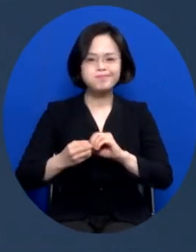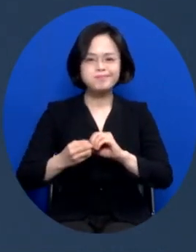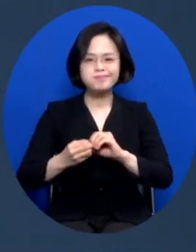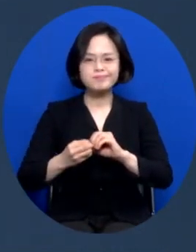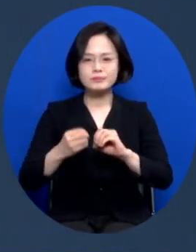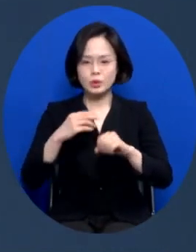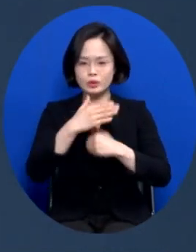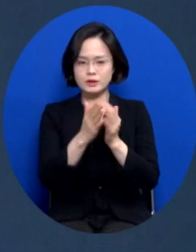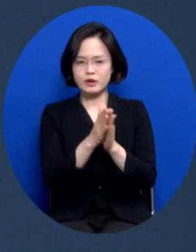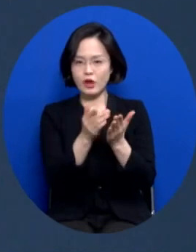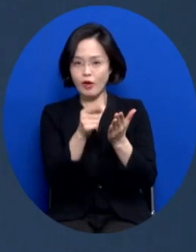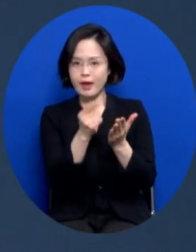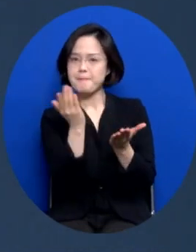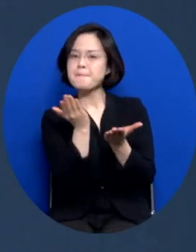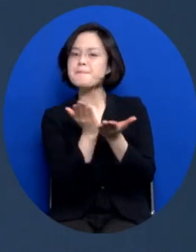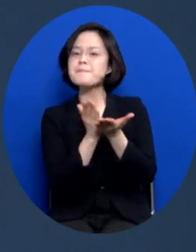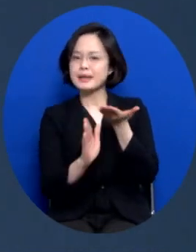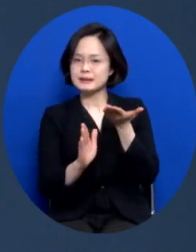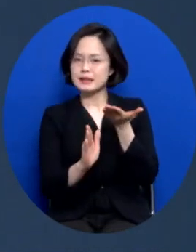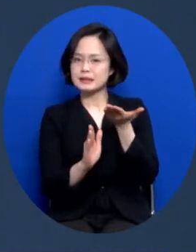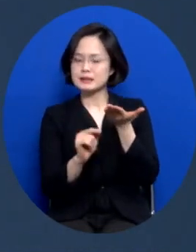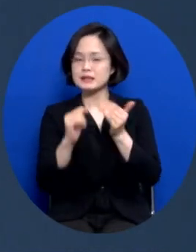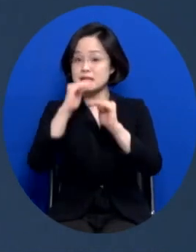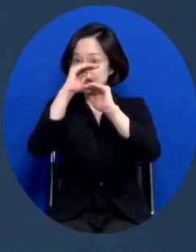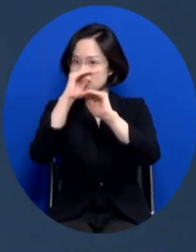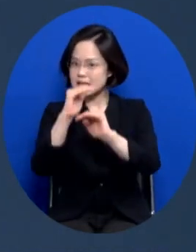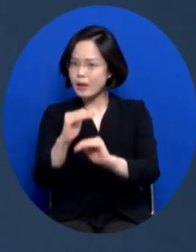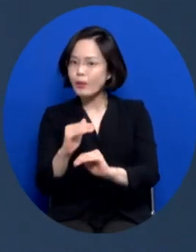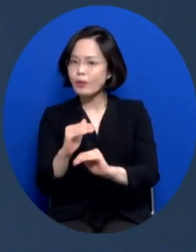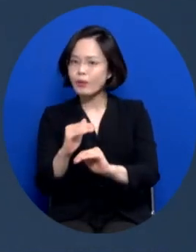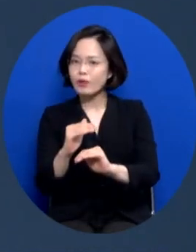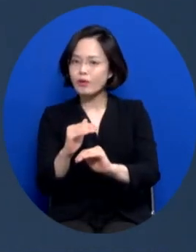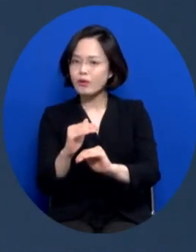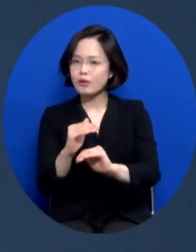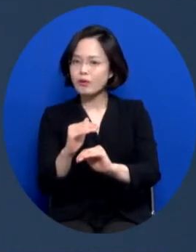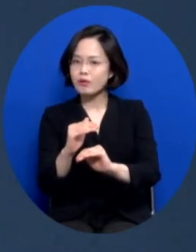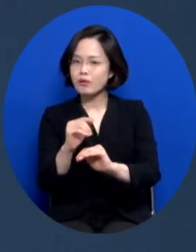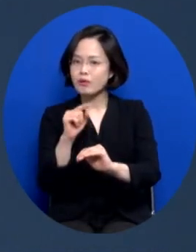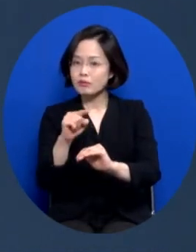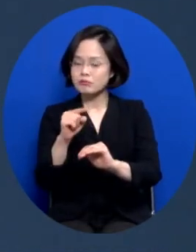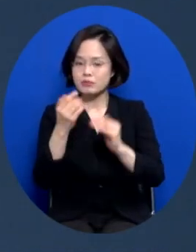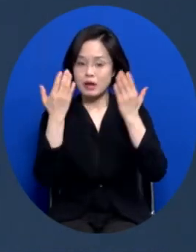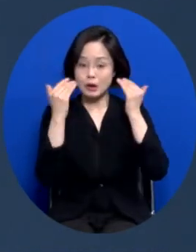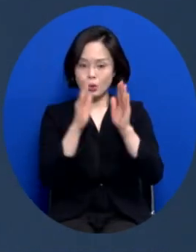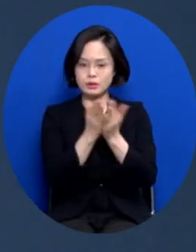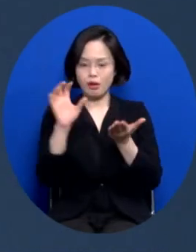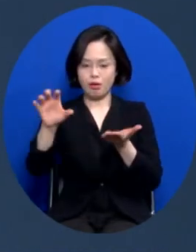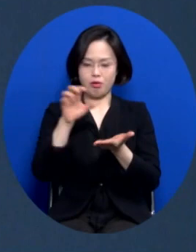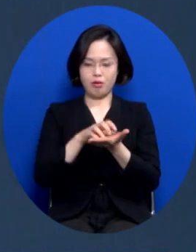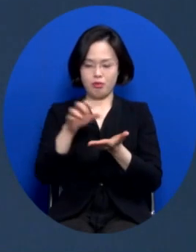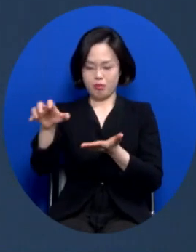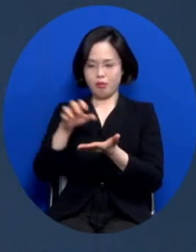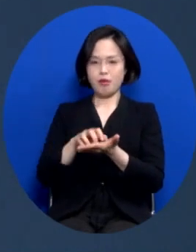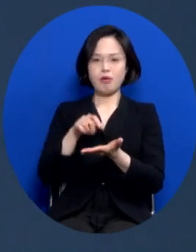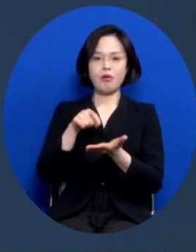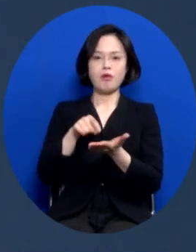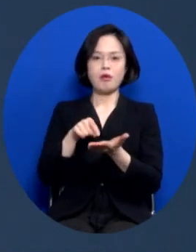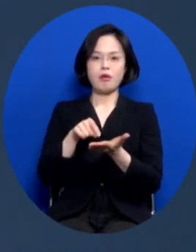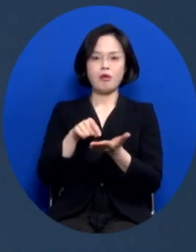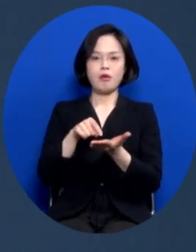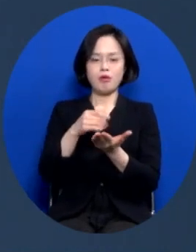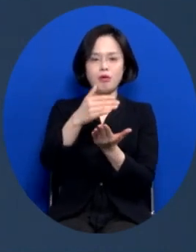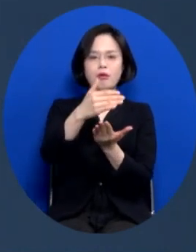성형명적이고 무엇보다도 반 성경적인 교육과정 및 교과서